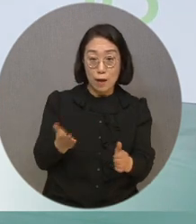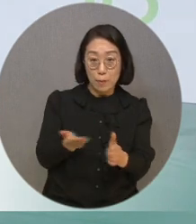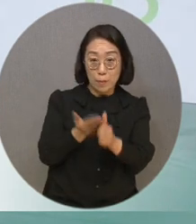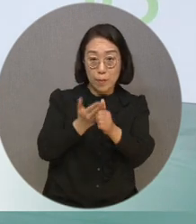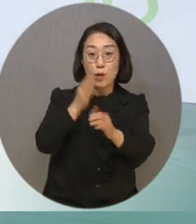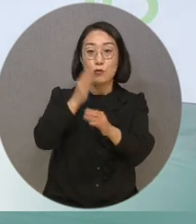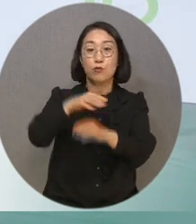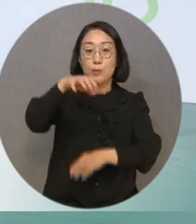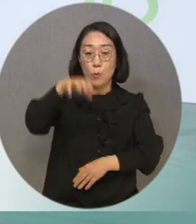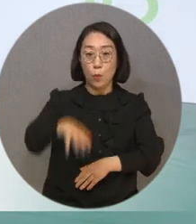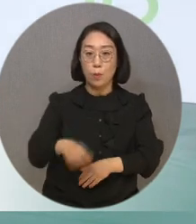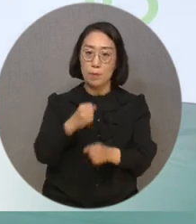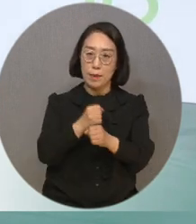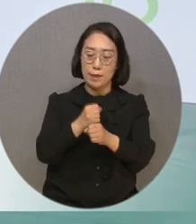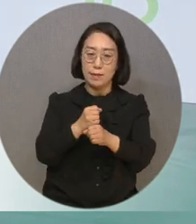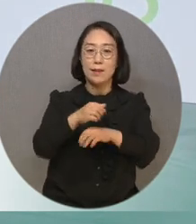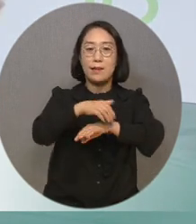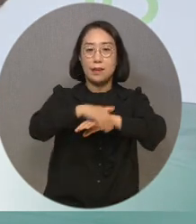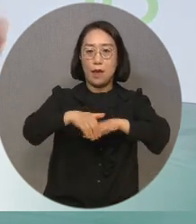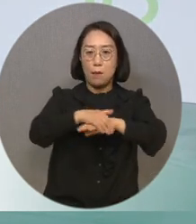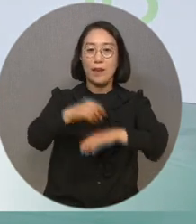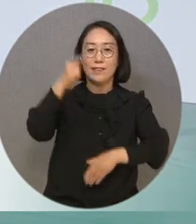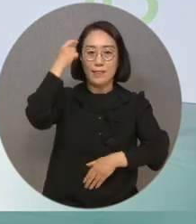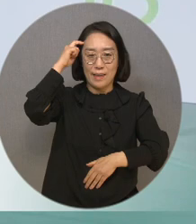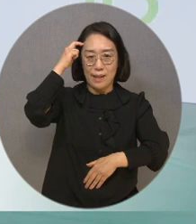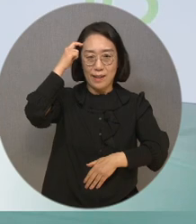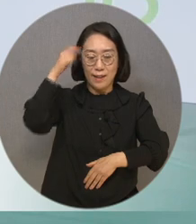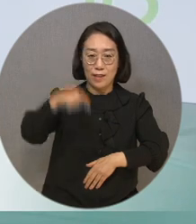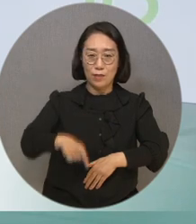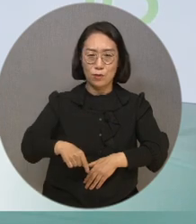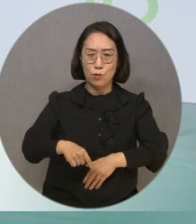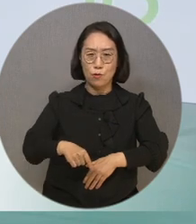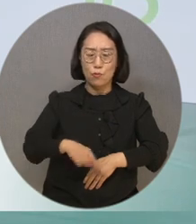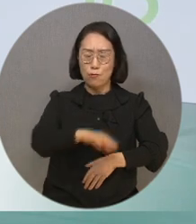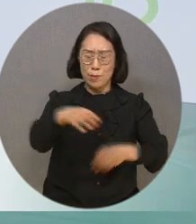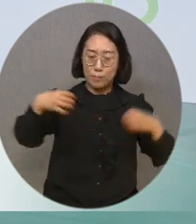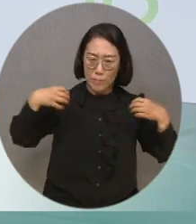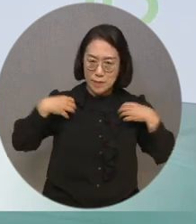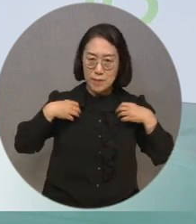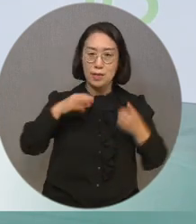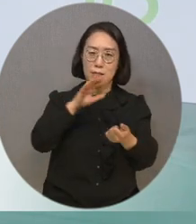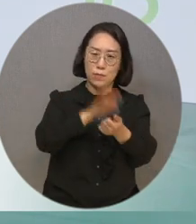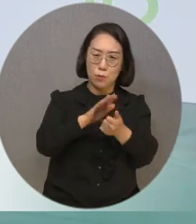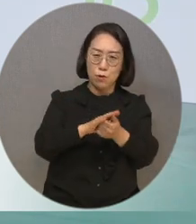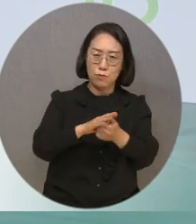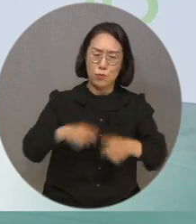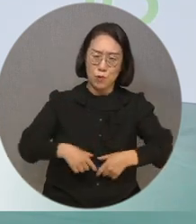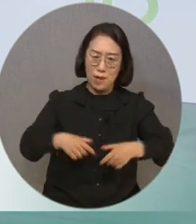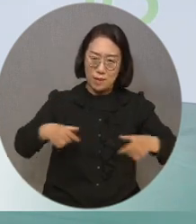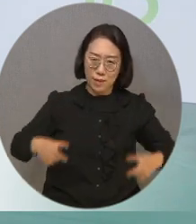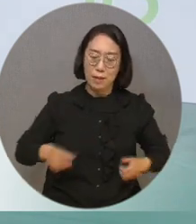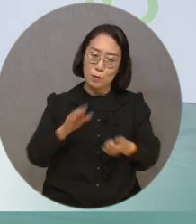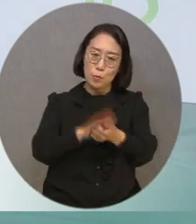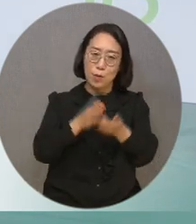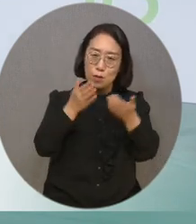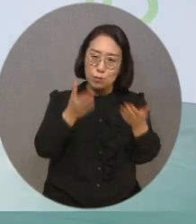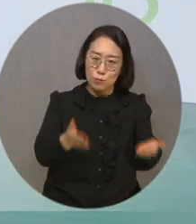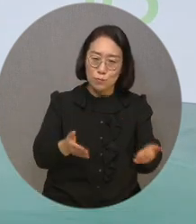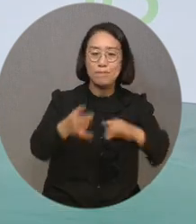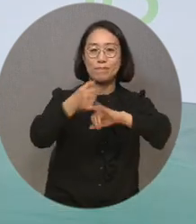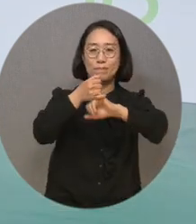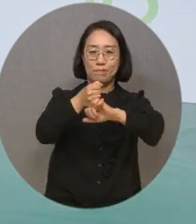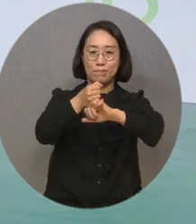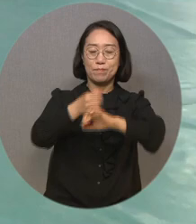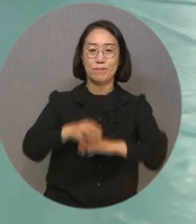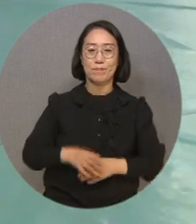메카가 되게 만들어야 되겠다. 그런 생각을 하고 우리 고흥에서 지원할 수 있는 거는 최대한 지원을 하겠다. 이렇게